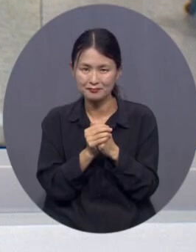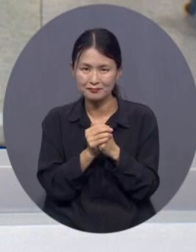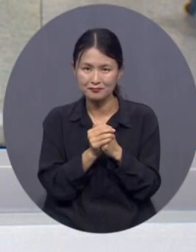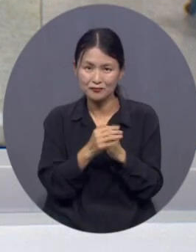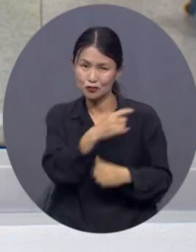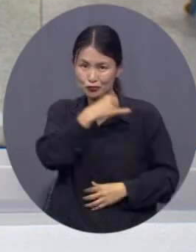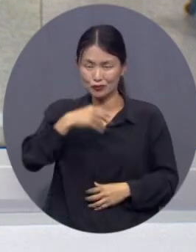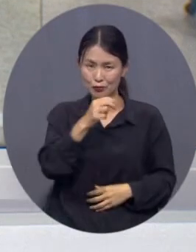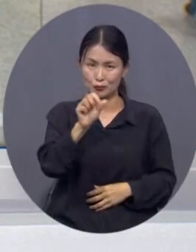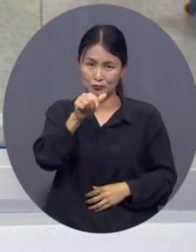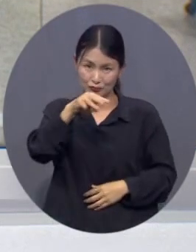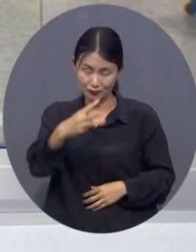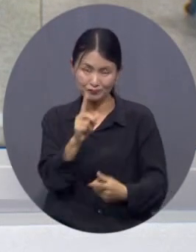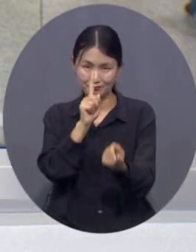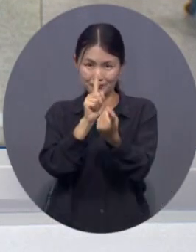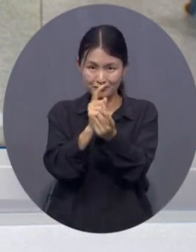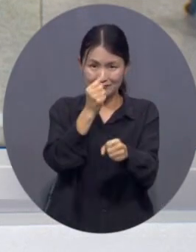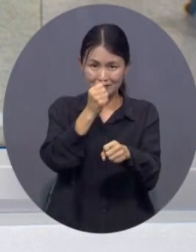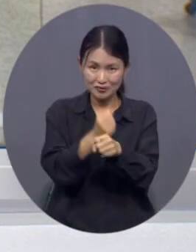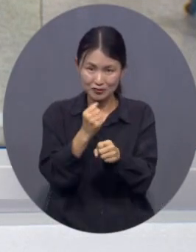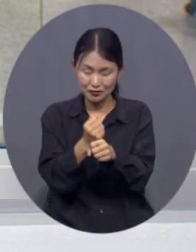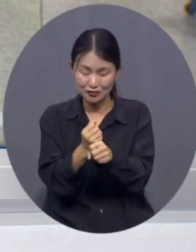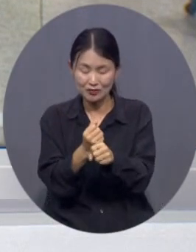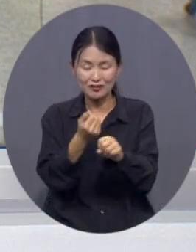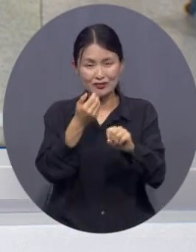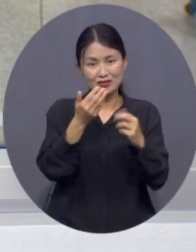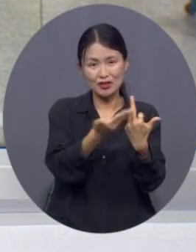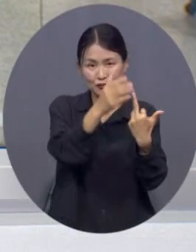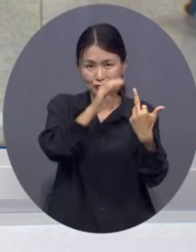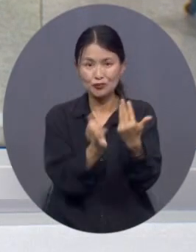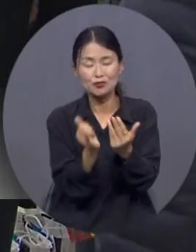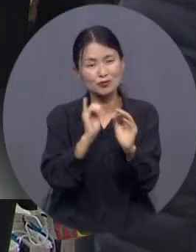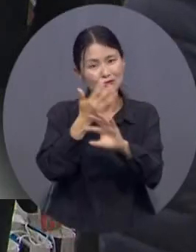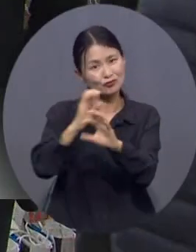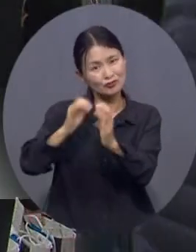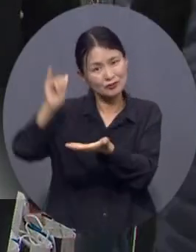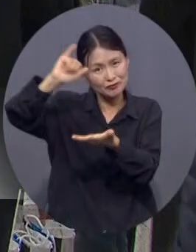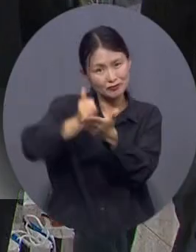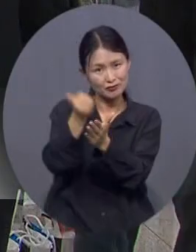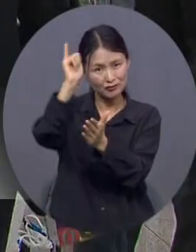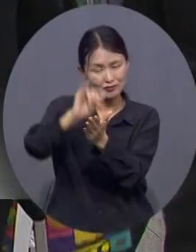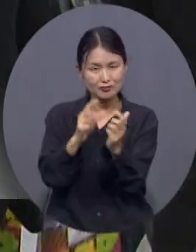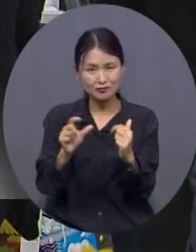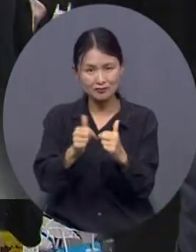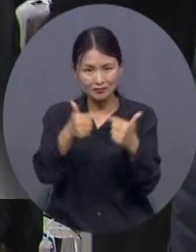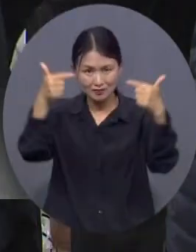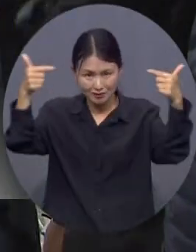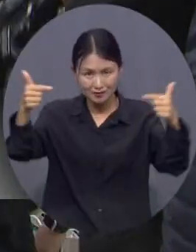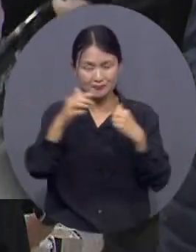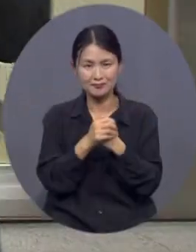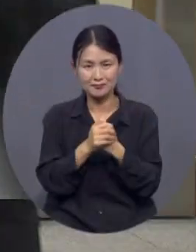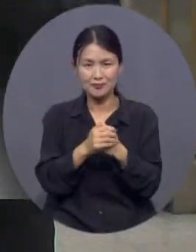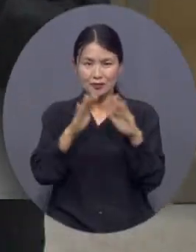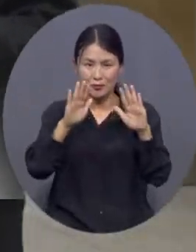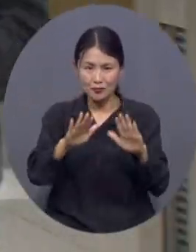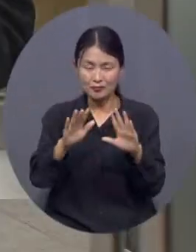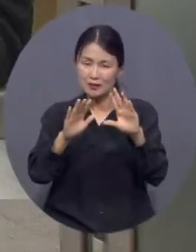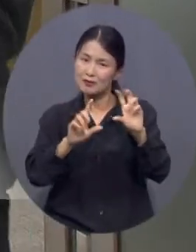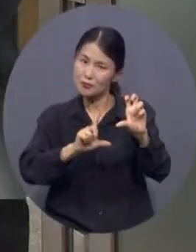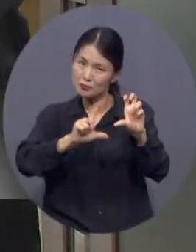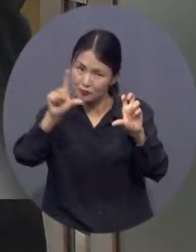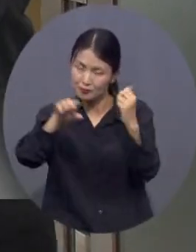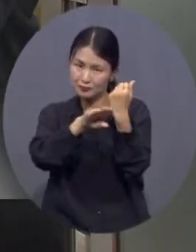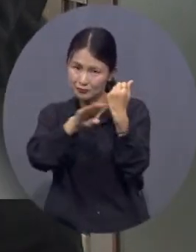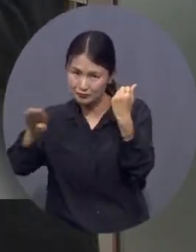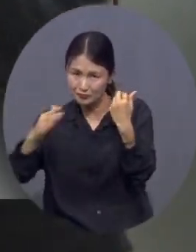중국 단오절 연휴를 맞아 제주기점 국제선이 크게 확대됩니다. 한국공항공사에 따르면 오는 25일